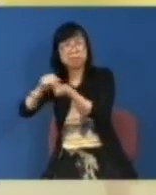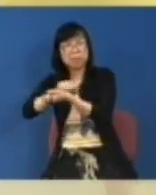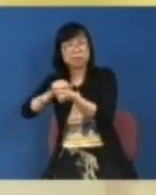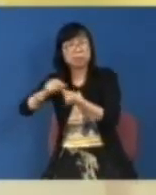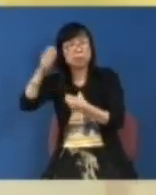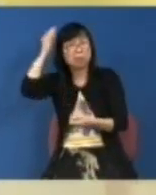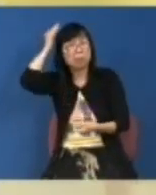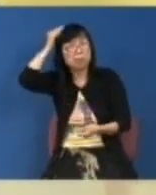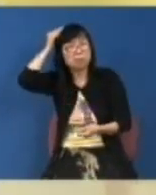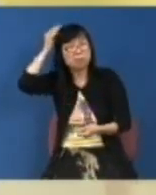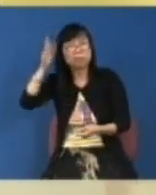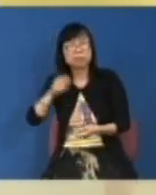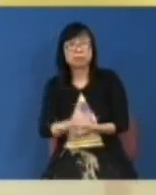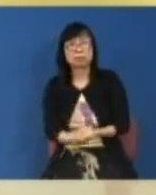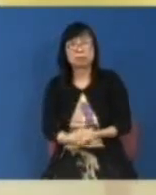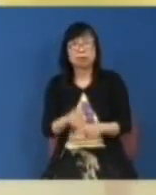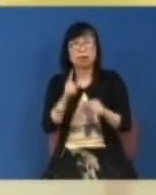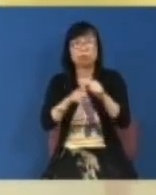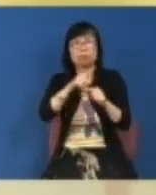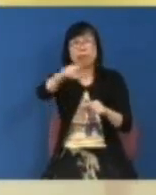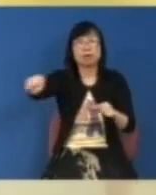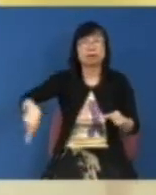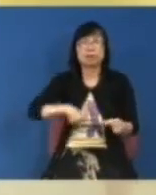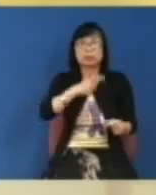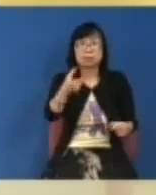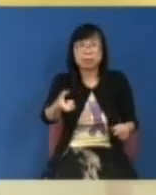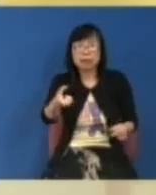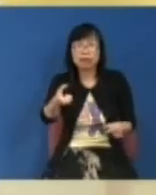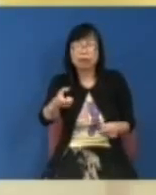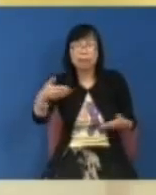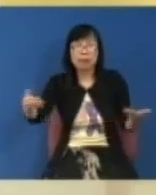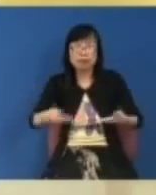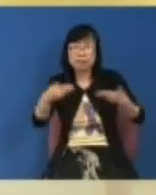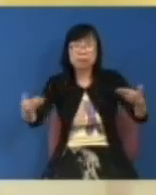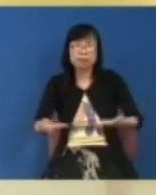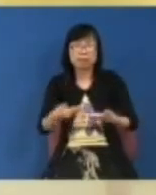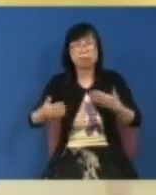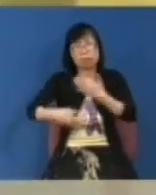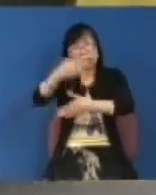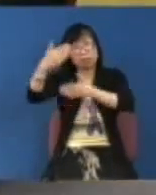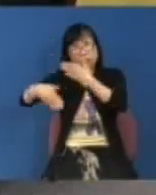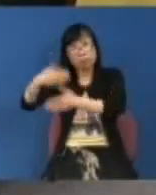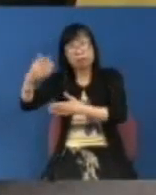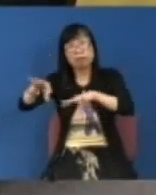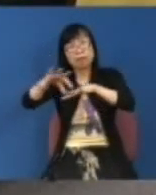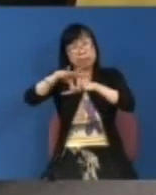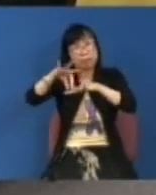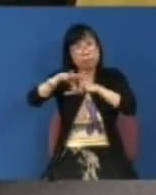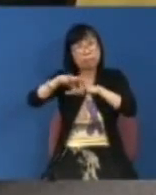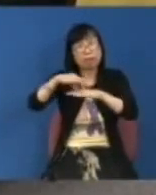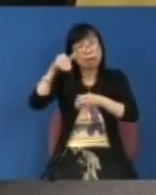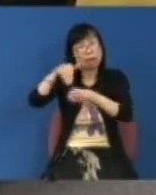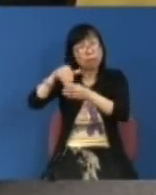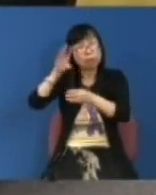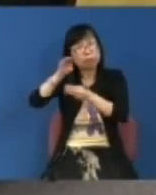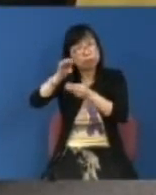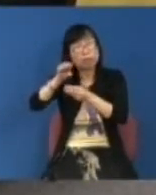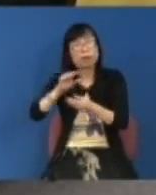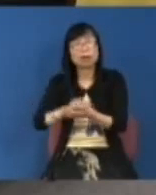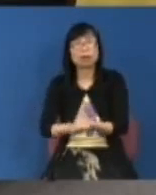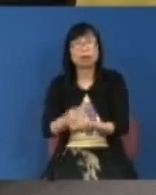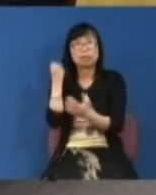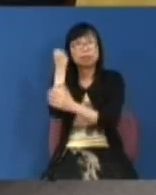價值？我真的沒聽過。中環價值是什麼？炒樓啊，炒股啊，炒金啊，不抗爭啊，